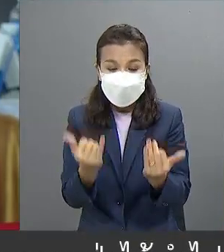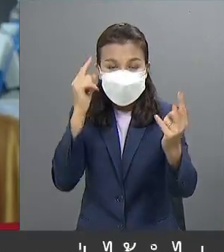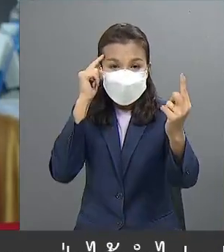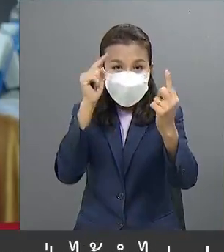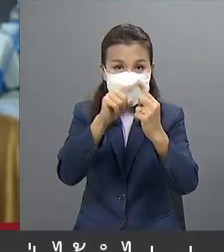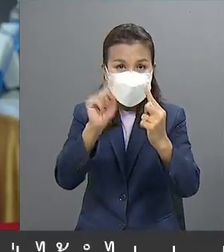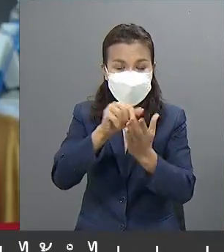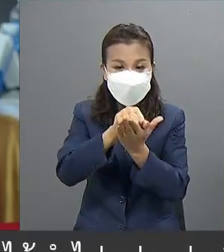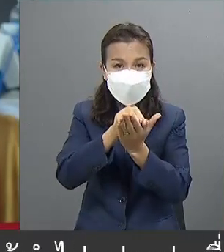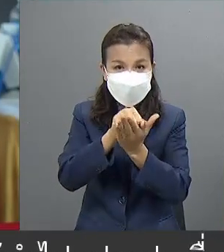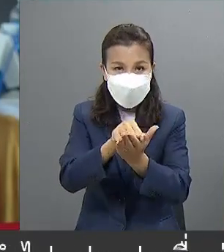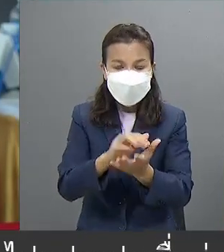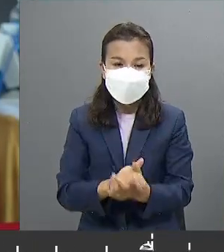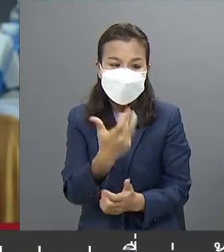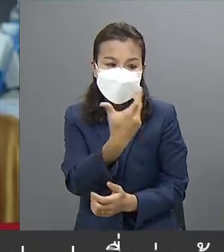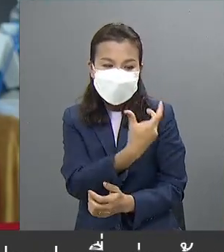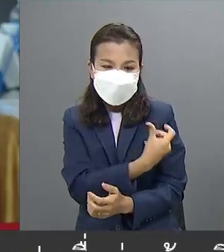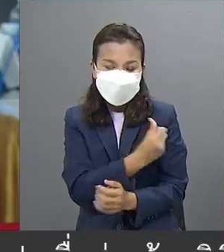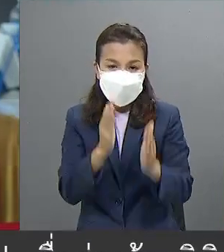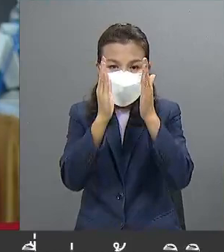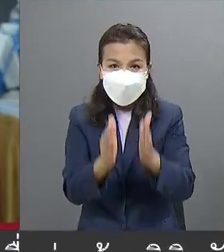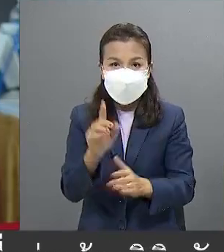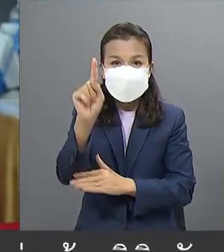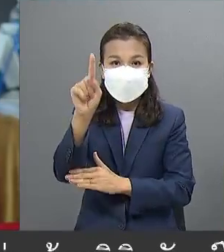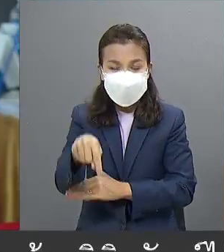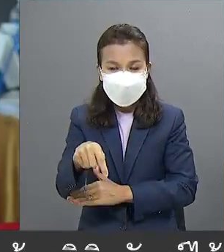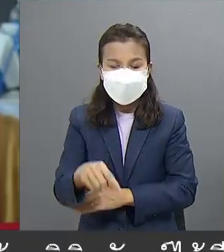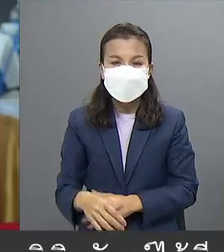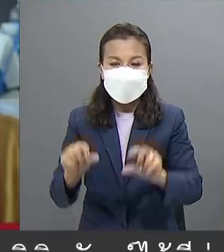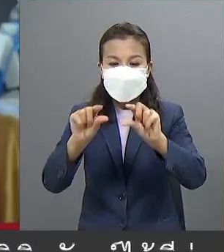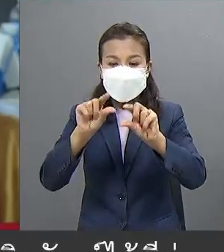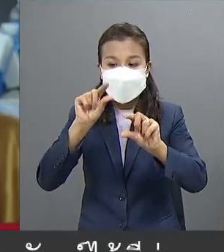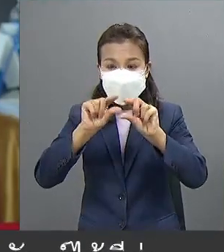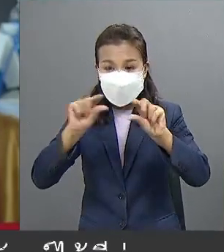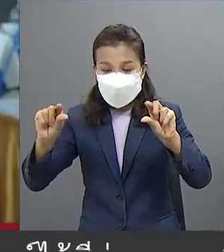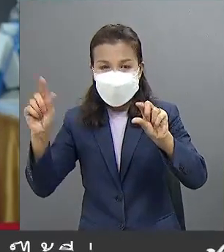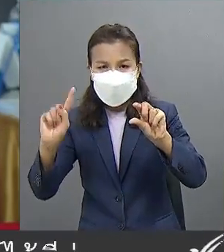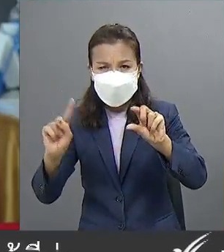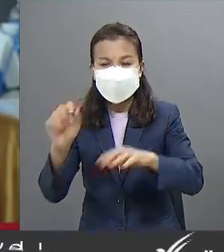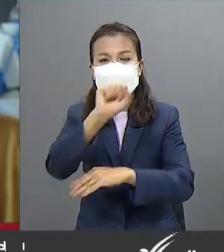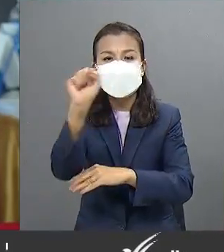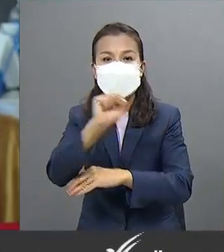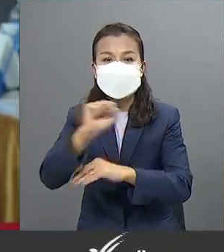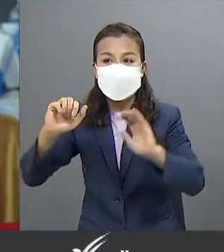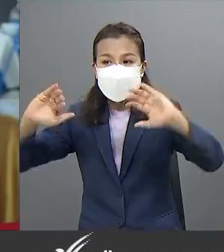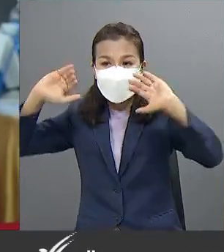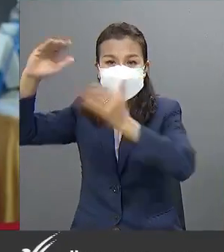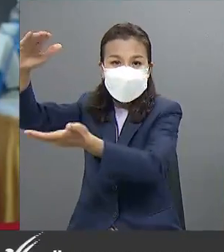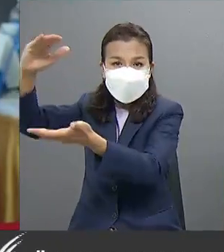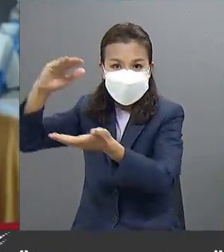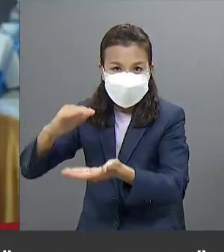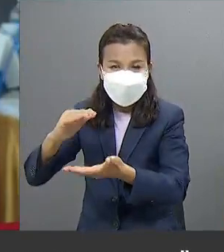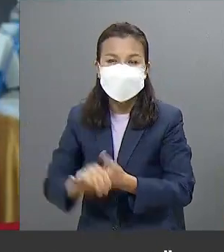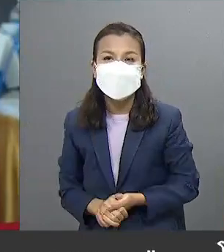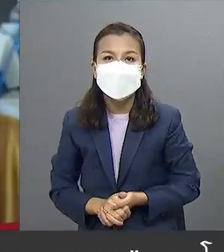วัคซีนให้กับประชาชน 1,000คนซึ่งยี่ห้อของวัคซีนจะเป็นยี่ห้อแอสตร้าเซนเนก้าตามที่รัฐบาลได้จัดสรรไว้ให้แต่นี่คือบรรยากาศล่าสุดที่